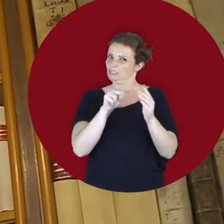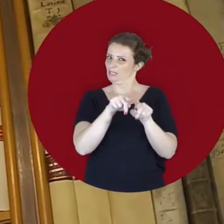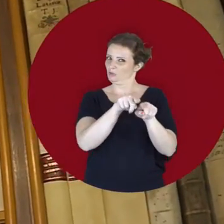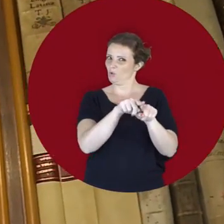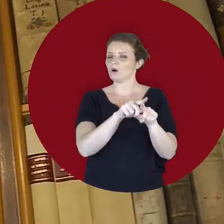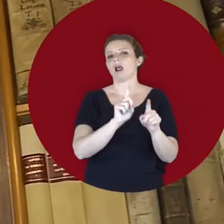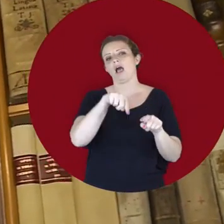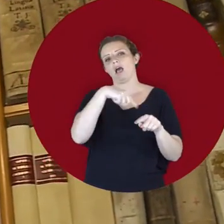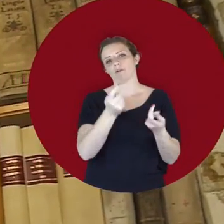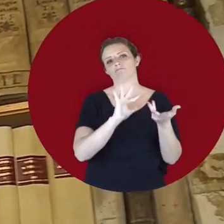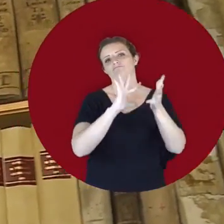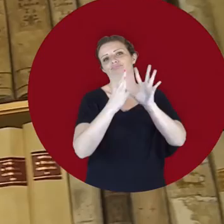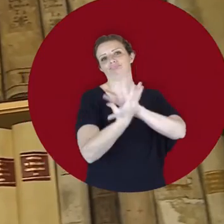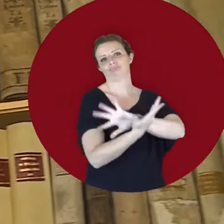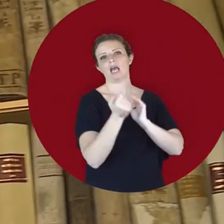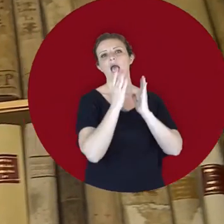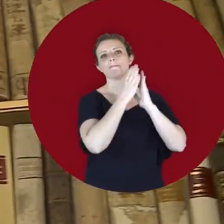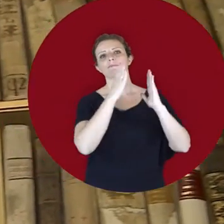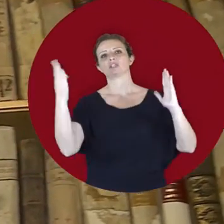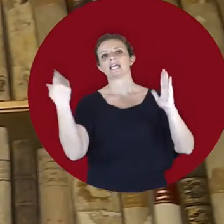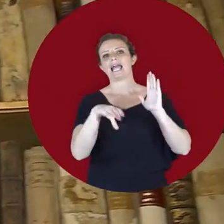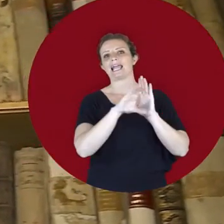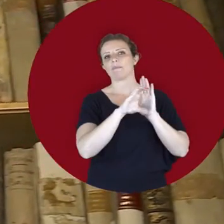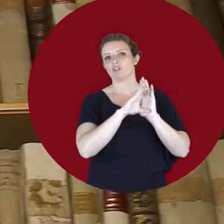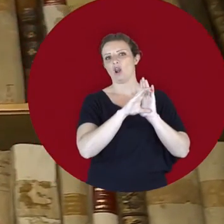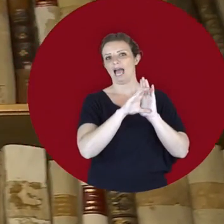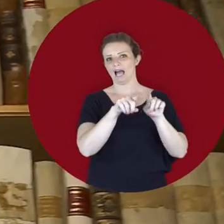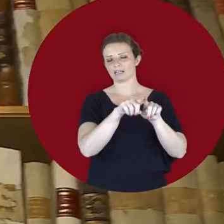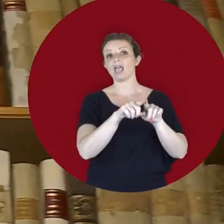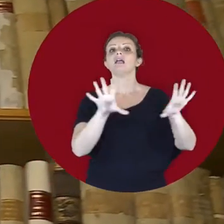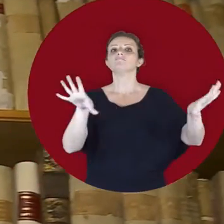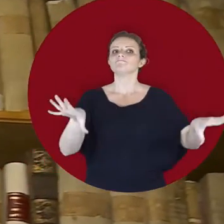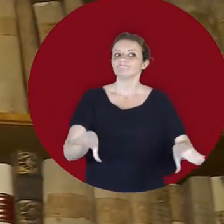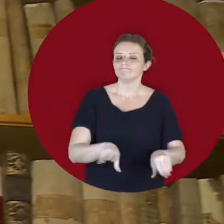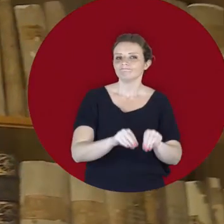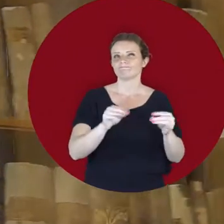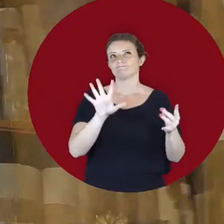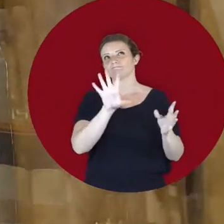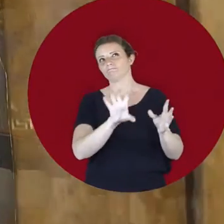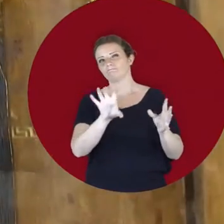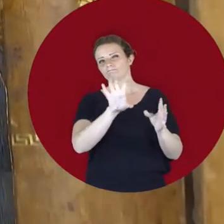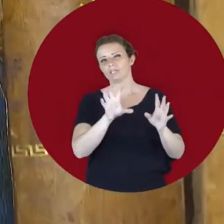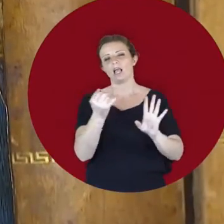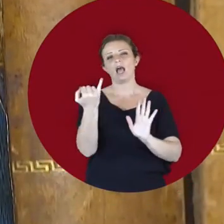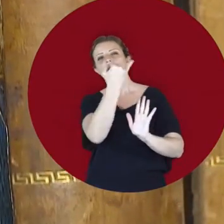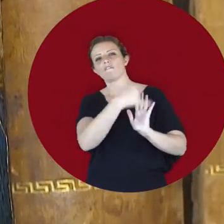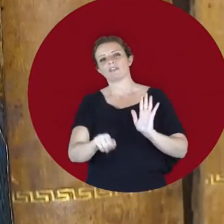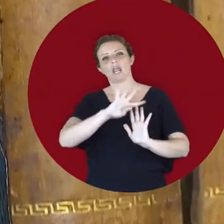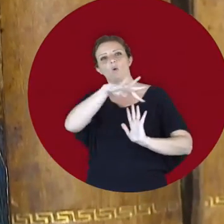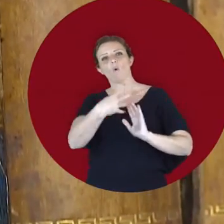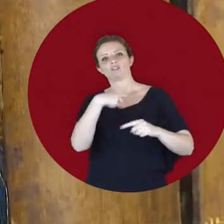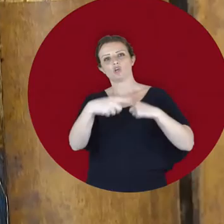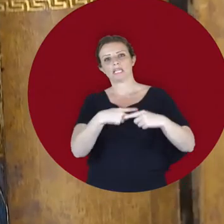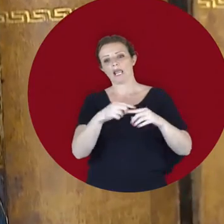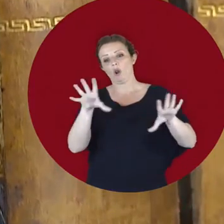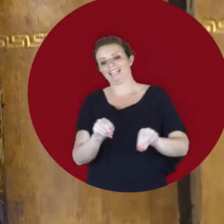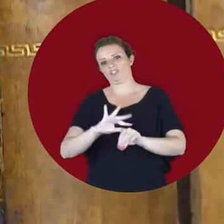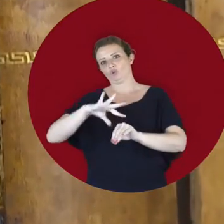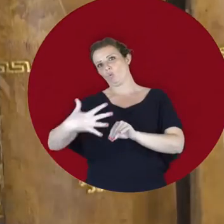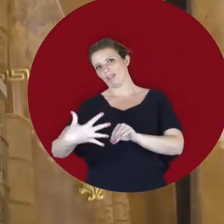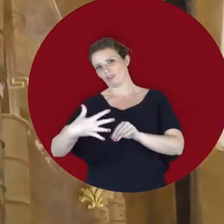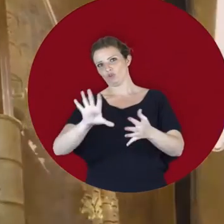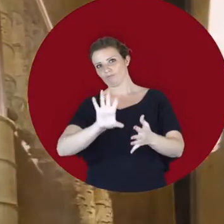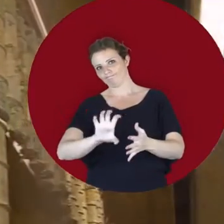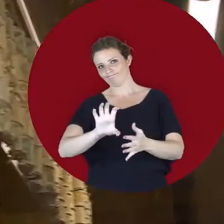poi diventerà e prenderà il nome di biblioteca capitolare, sia iniziato alla fine del IV secolo, all'inizio